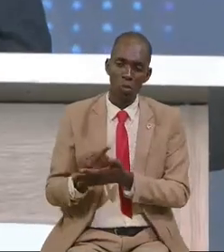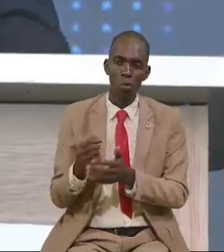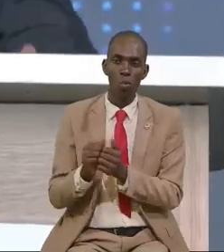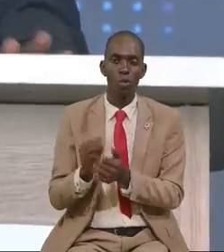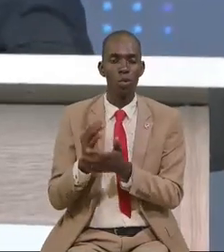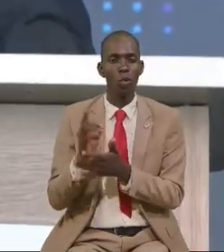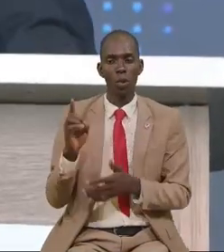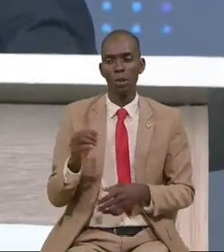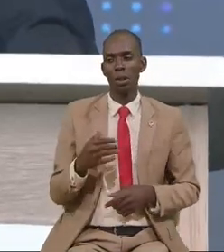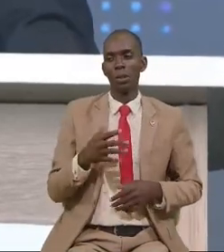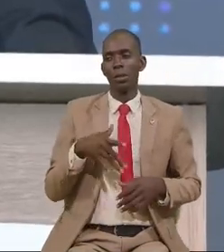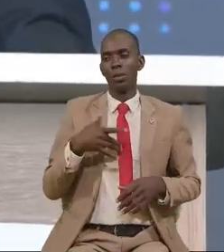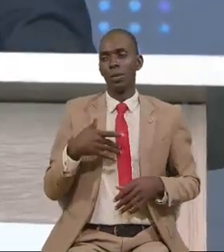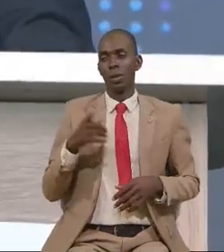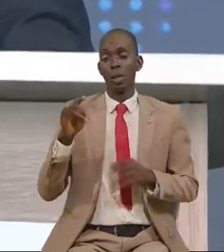Ah, cet homme va me dévorer.